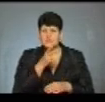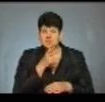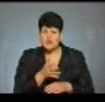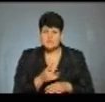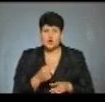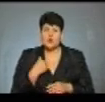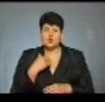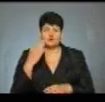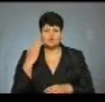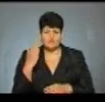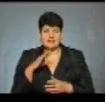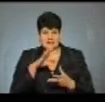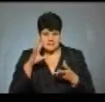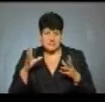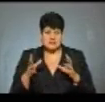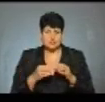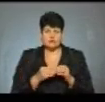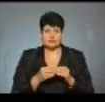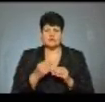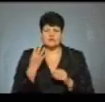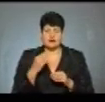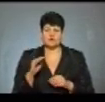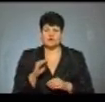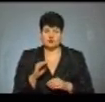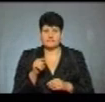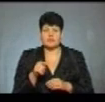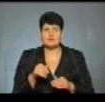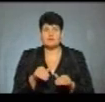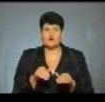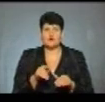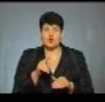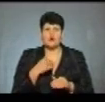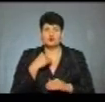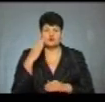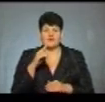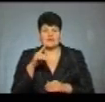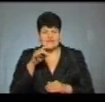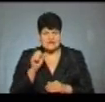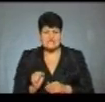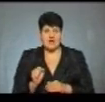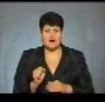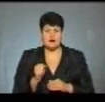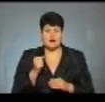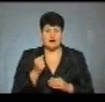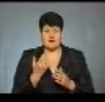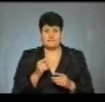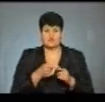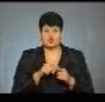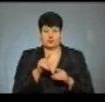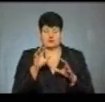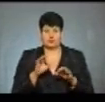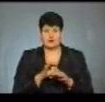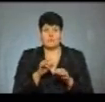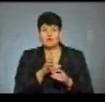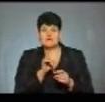голосування в цілому за законопроект 4 жовтня ви проголосували за. Однак, варто сказати, що в даному законопроекті була